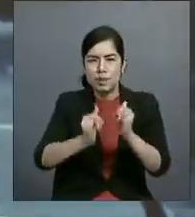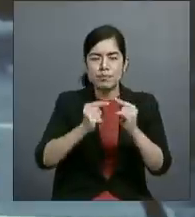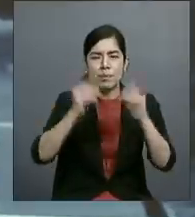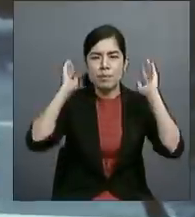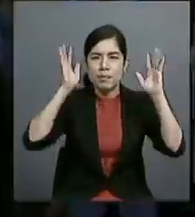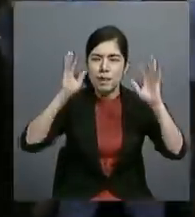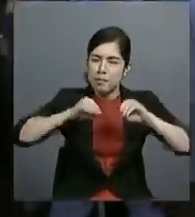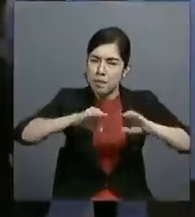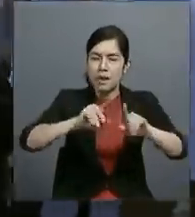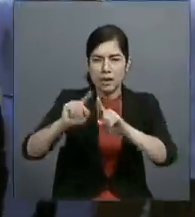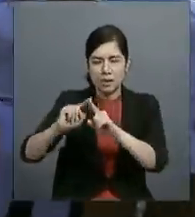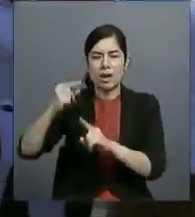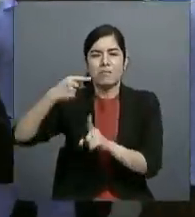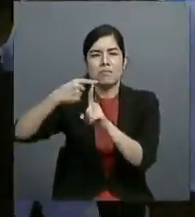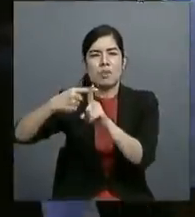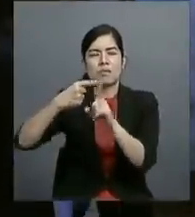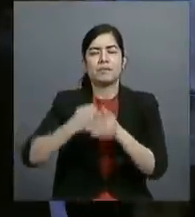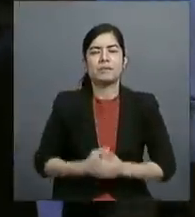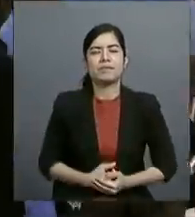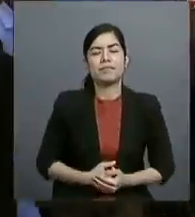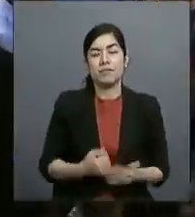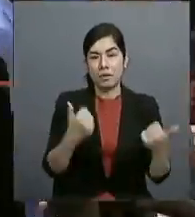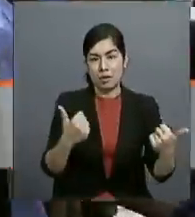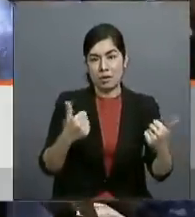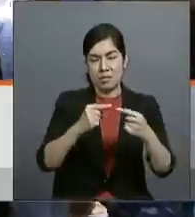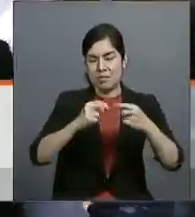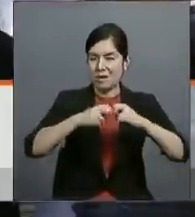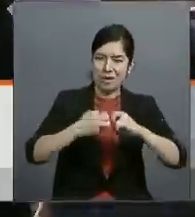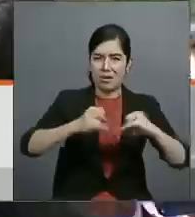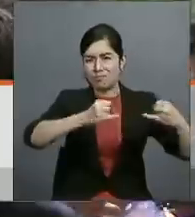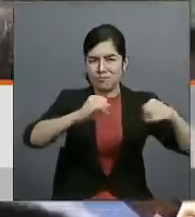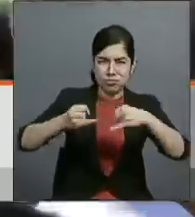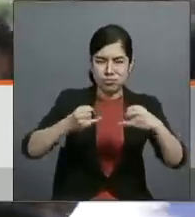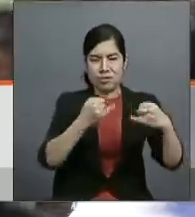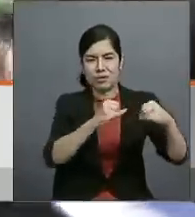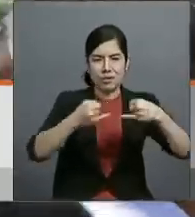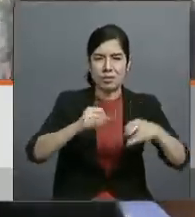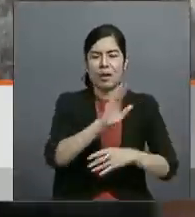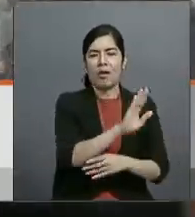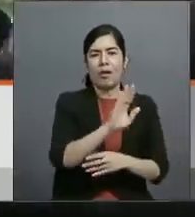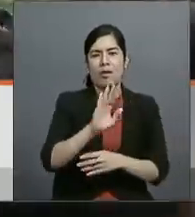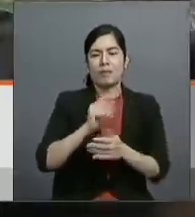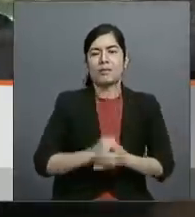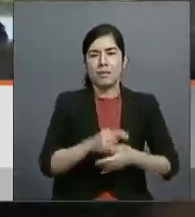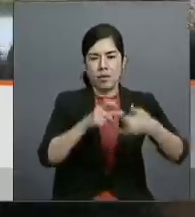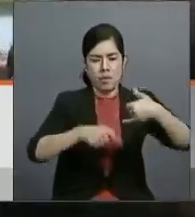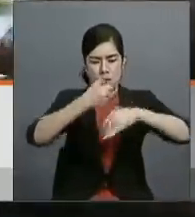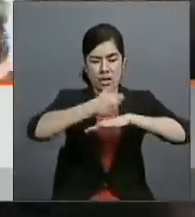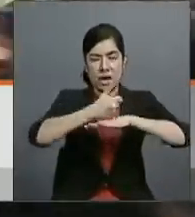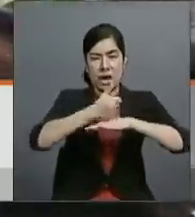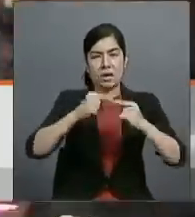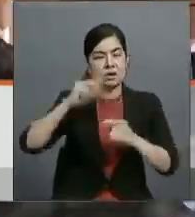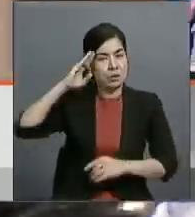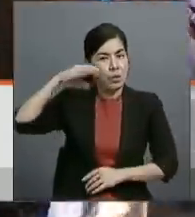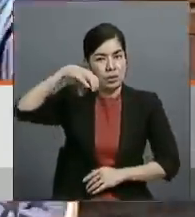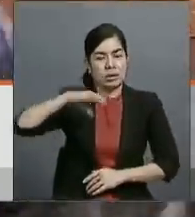ค่ะกลายเป็นกระแสตอบโต้กันไปมาเมื่อพลเอกอภิรัตคงสมพงศ์ผู้บัญชาการทหารบกให้พรรคการเมือง